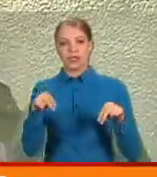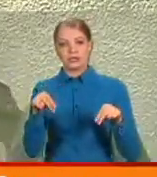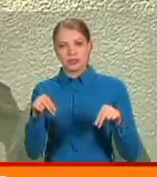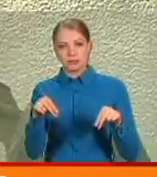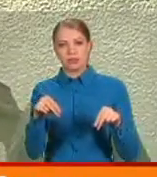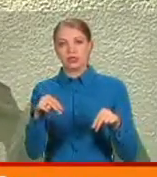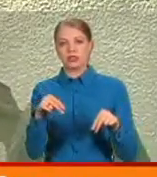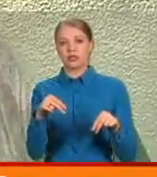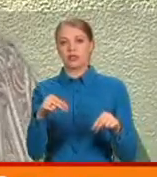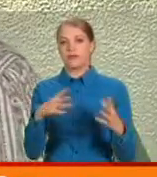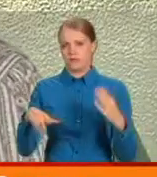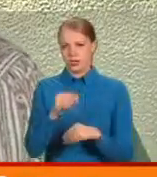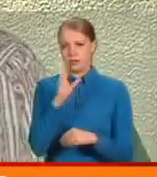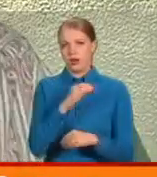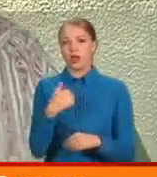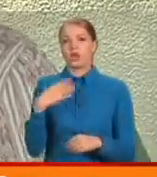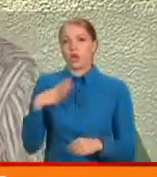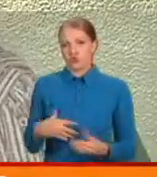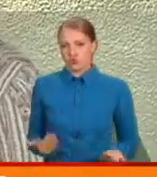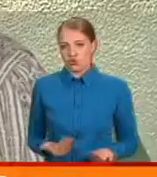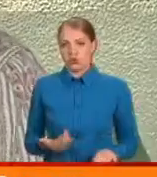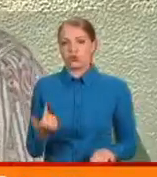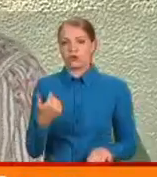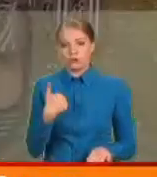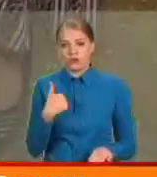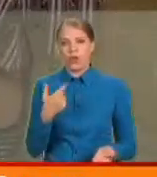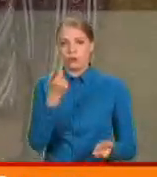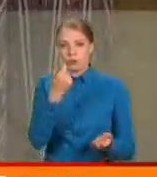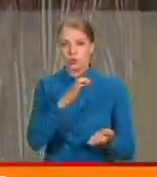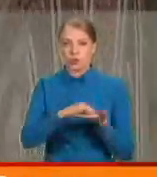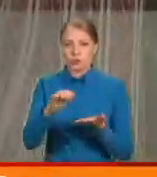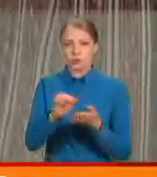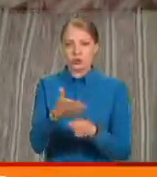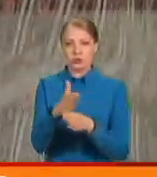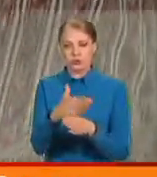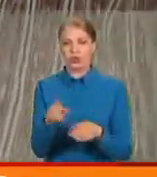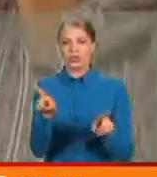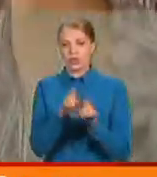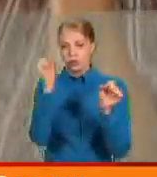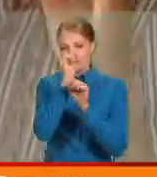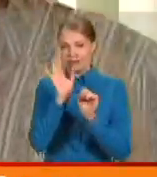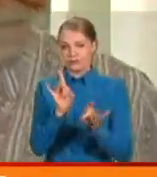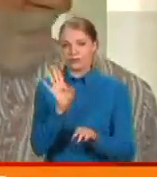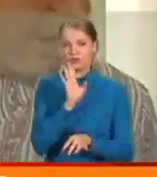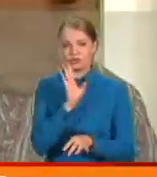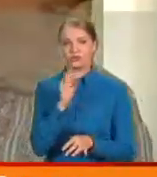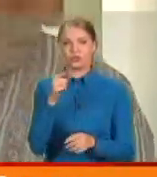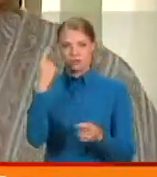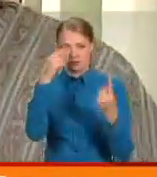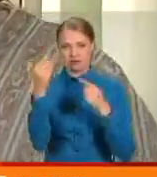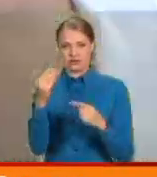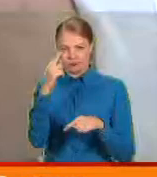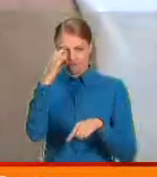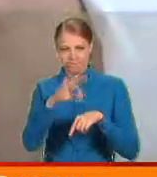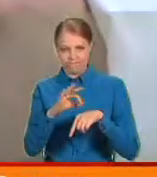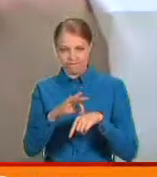На землі коридор встелений. Мушу жити, я виношу трохи, потрохи. Усі ці нісенітниці, що їх розповідає жінка, виплід її